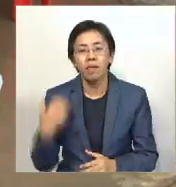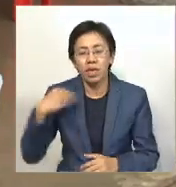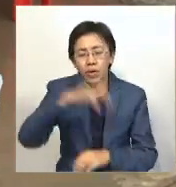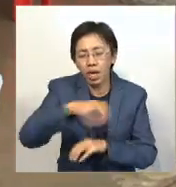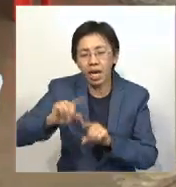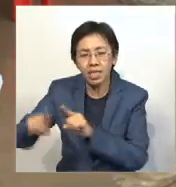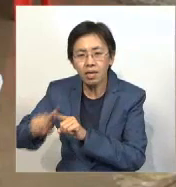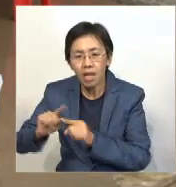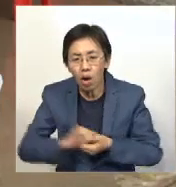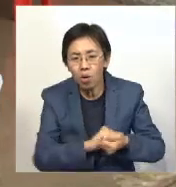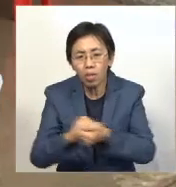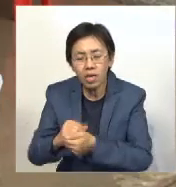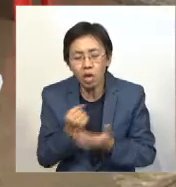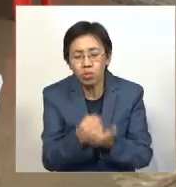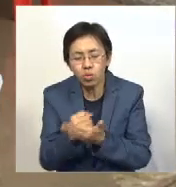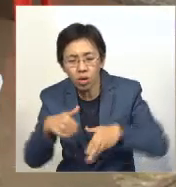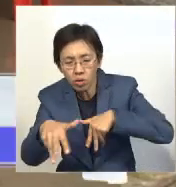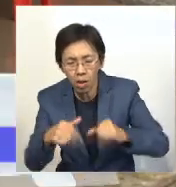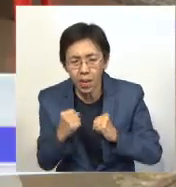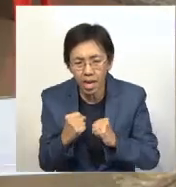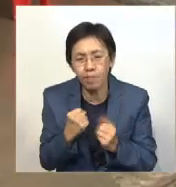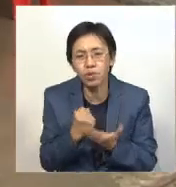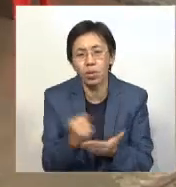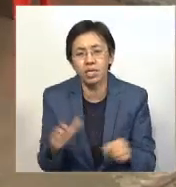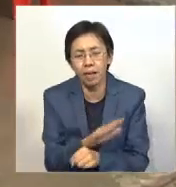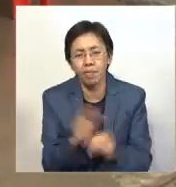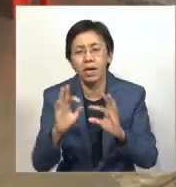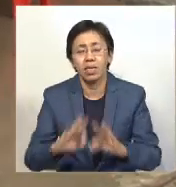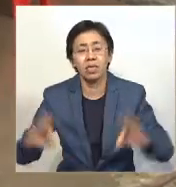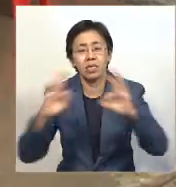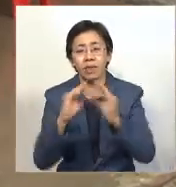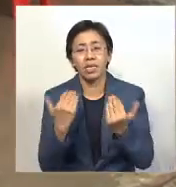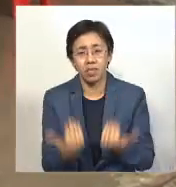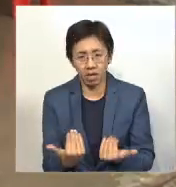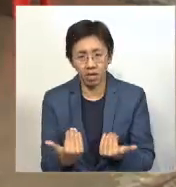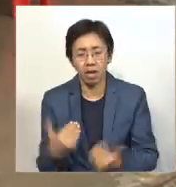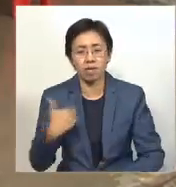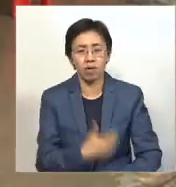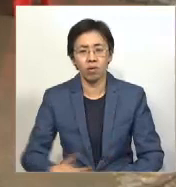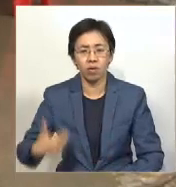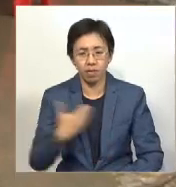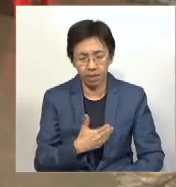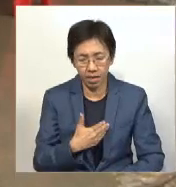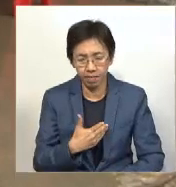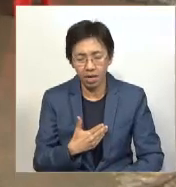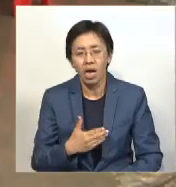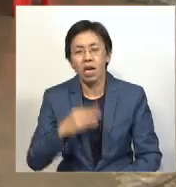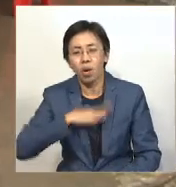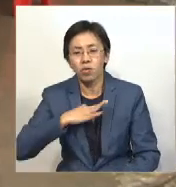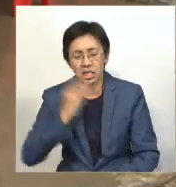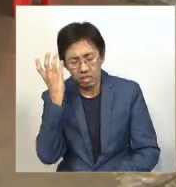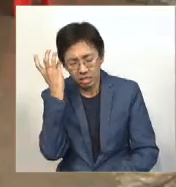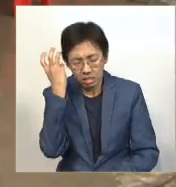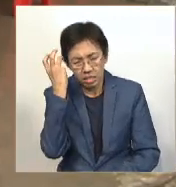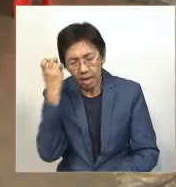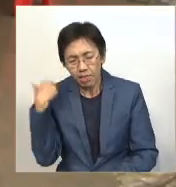านนะคะก็ให้ความช่วยเหลือชาวบ้านกันอย่างเต็มที่แต่สิ่งที่สำคัญณตอนนี้ค่ะก็จะเป็นเรื่องของสุขภาพกายและก็ของสุขภาพจิตใจ